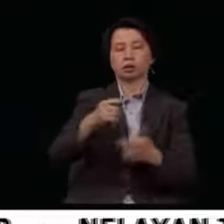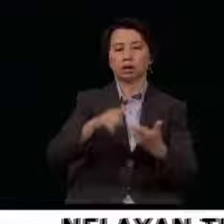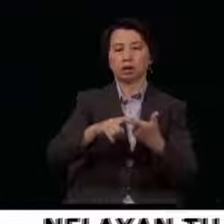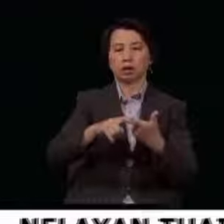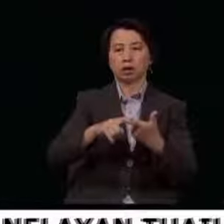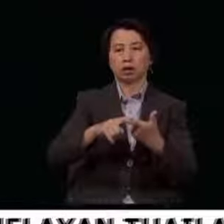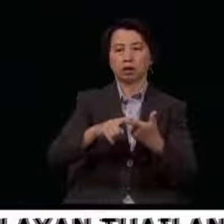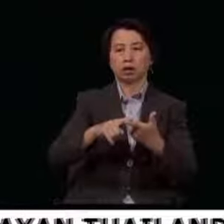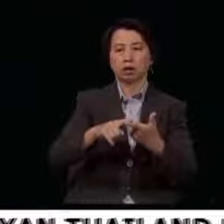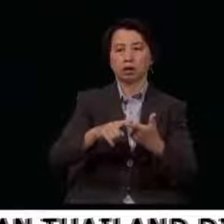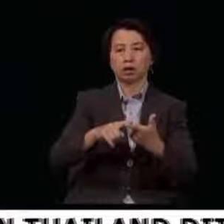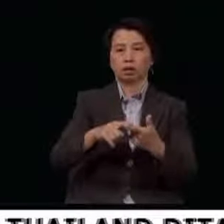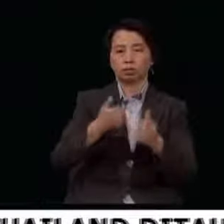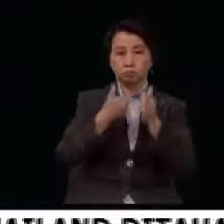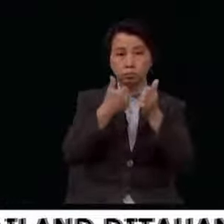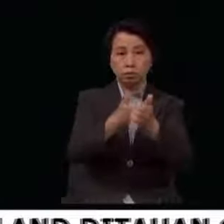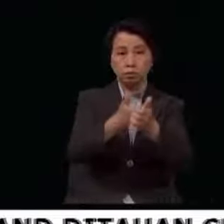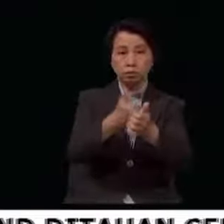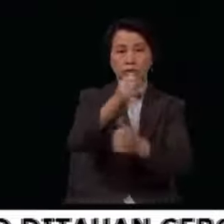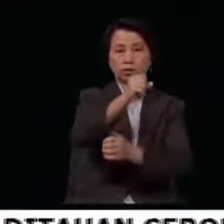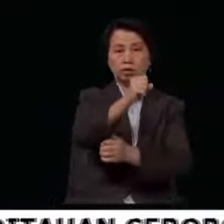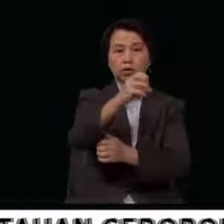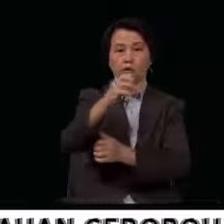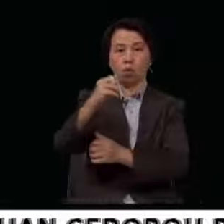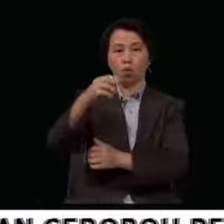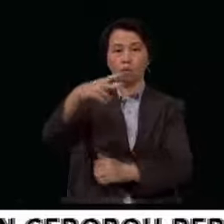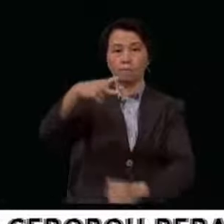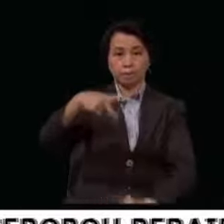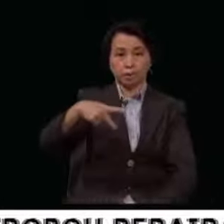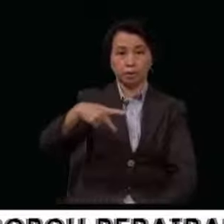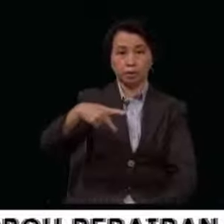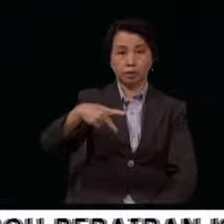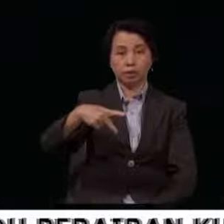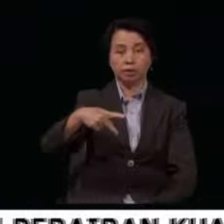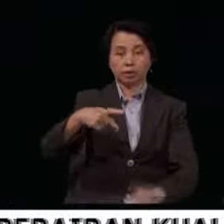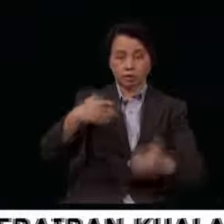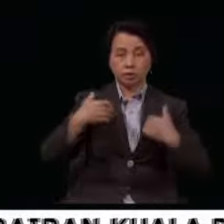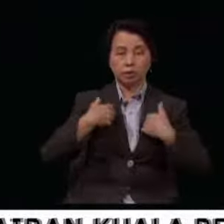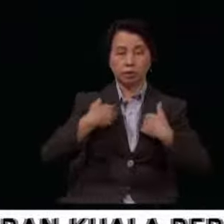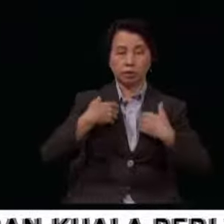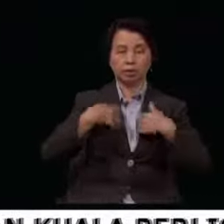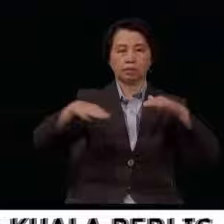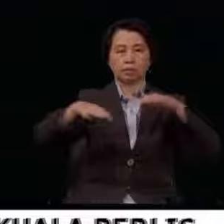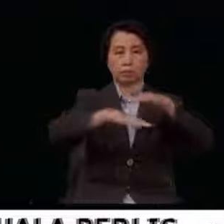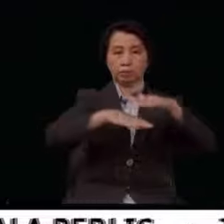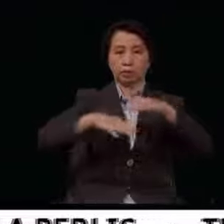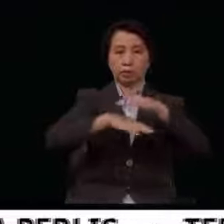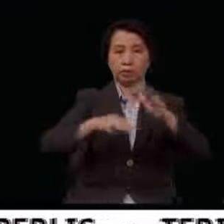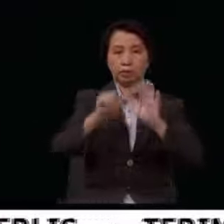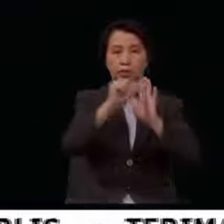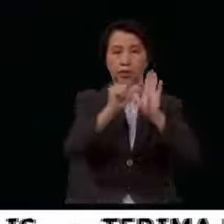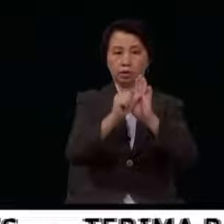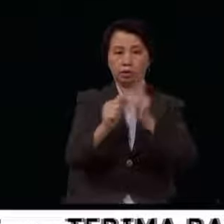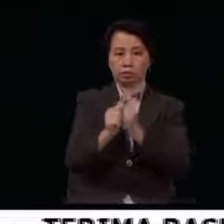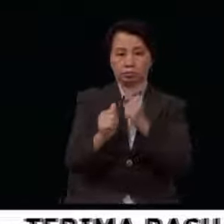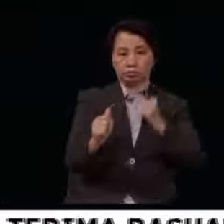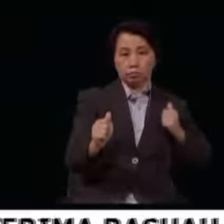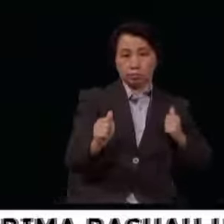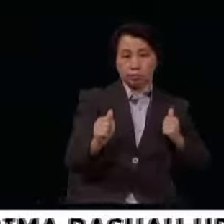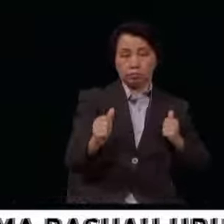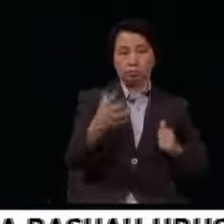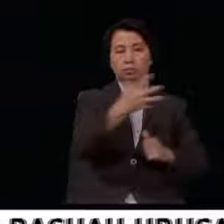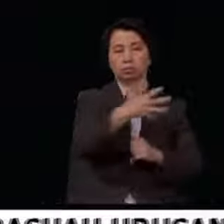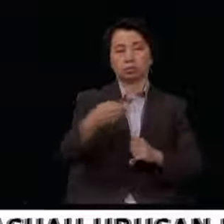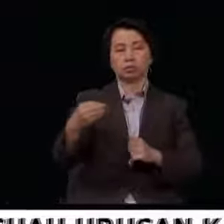menjangkiti 1988 ft3424 Tuhan itu ada terangkum dalam microwave